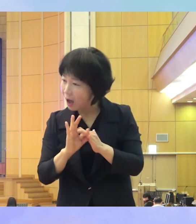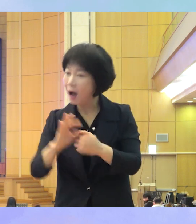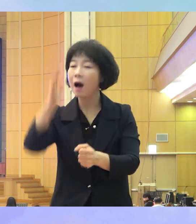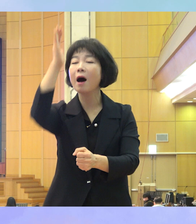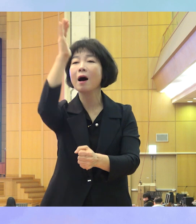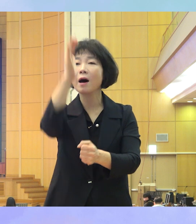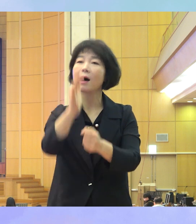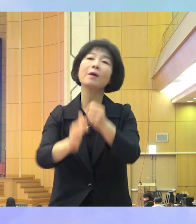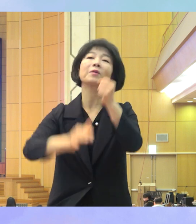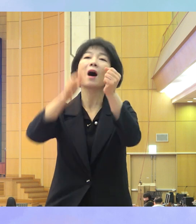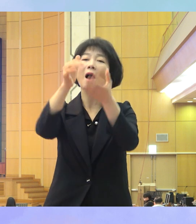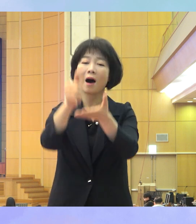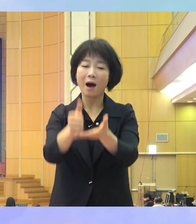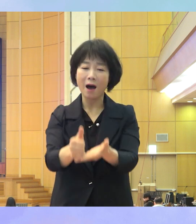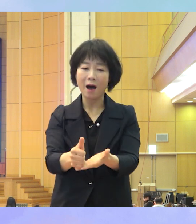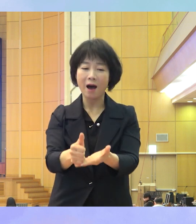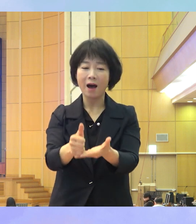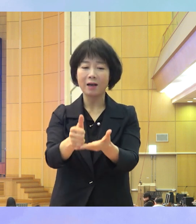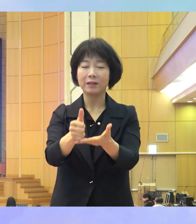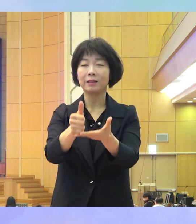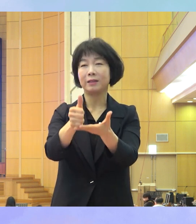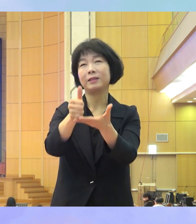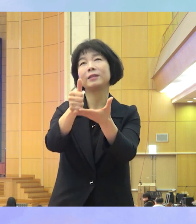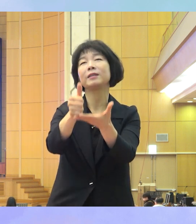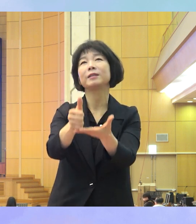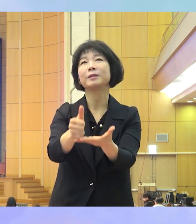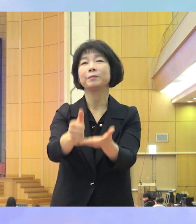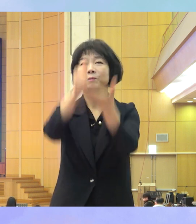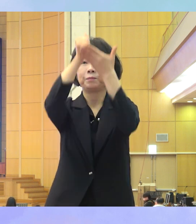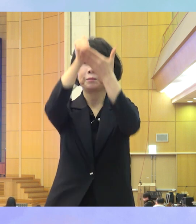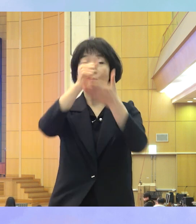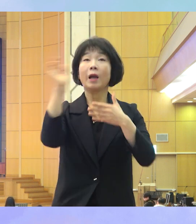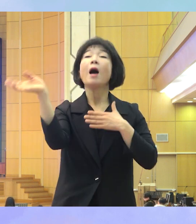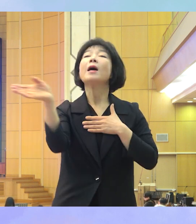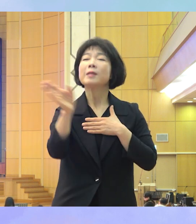나의 참 좋으신 나의 하나님,